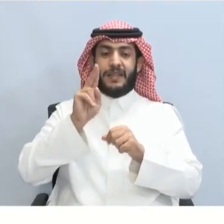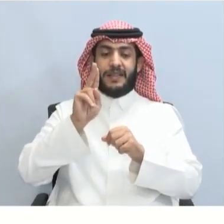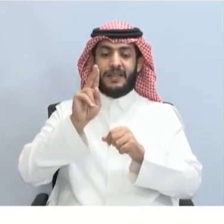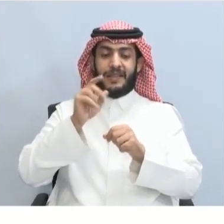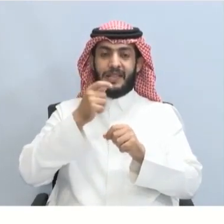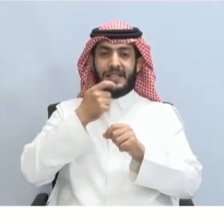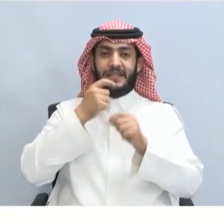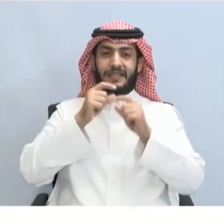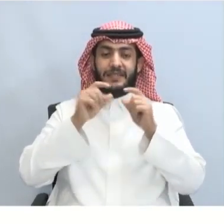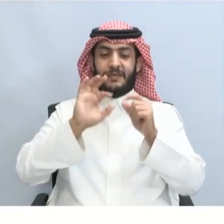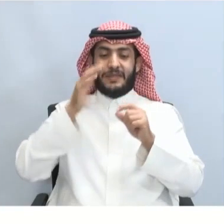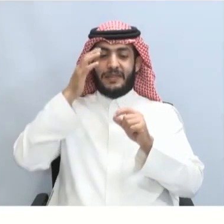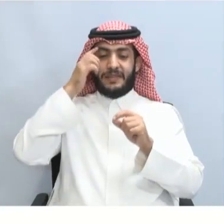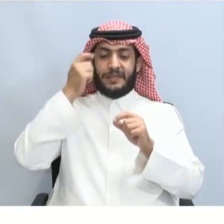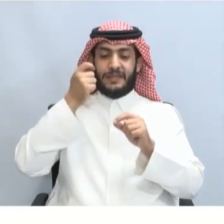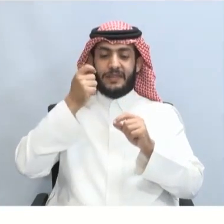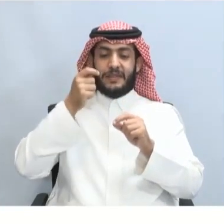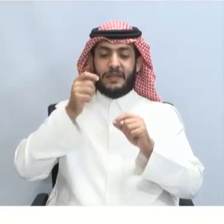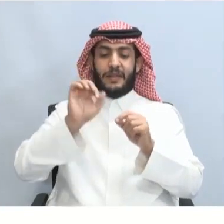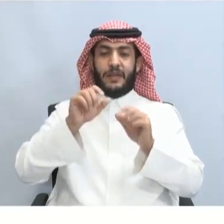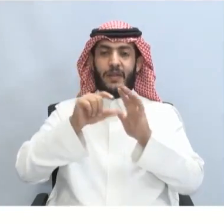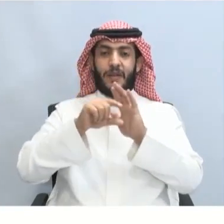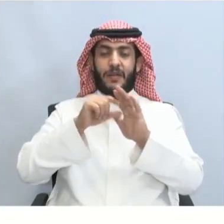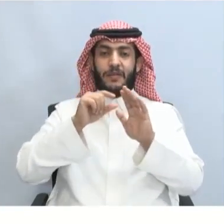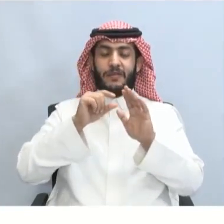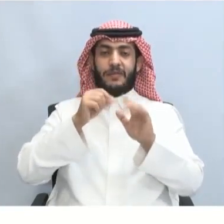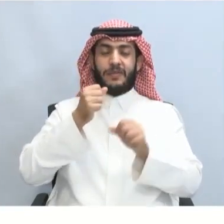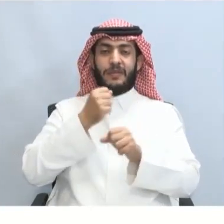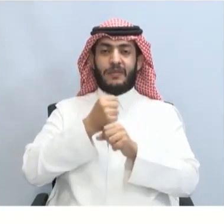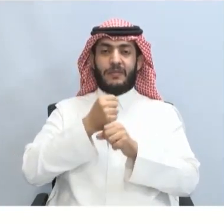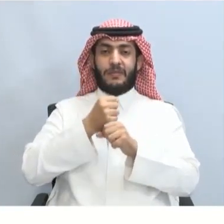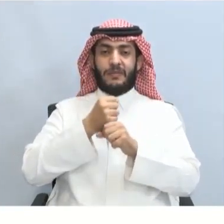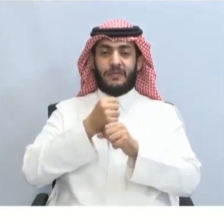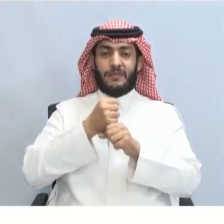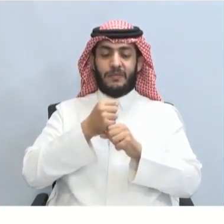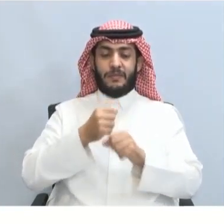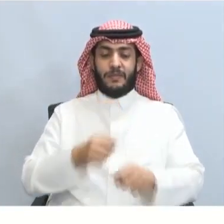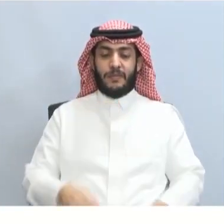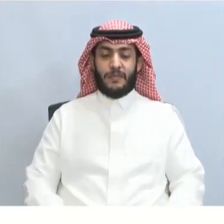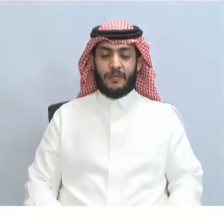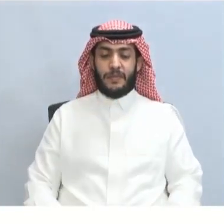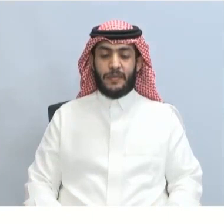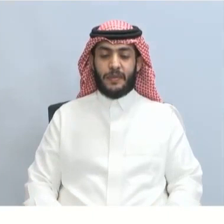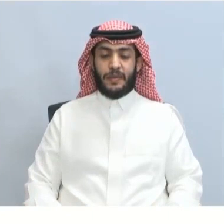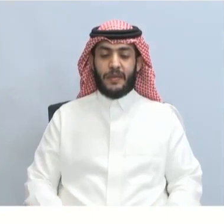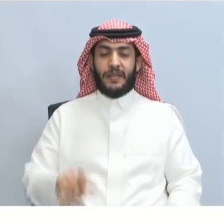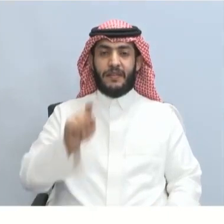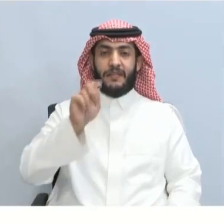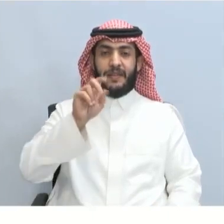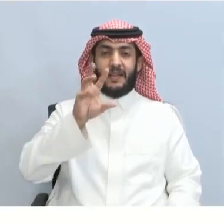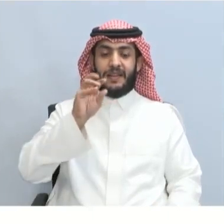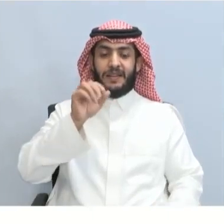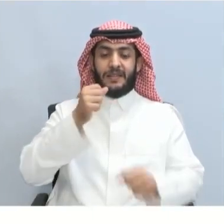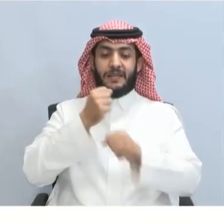عندنا هنا السلام عليكم هو عباره عن عنوان سيتم استخدام وسم اتش 1 والفقره سيتم استخدام